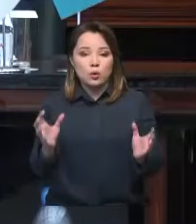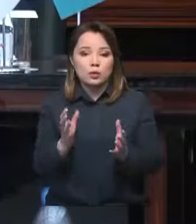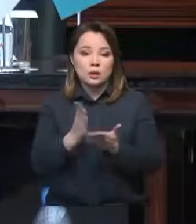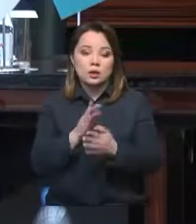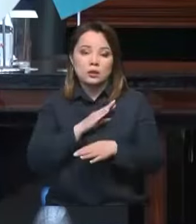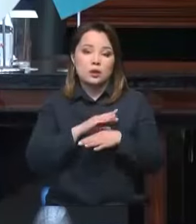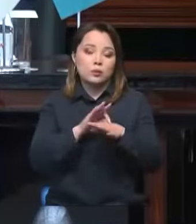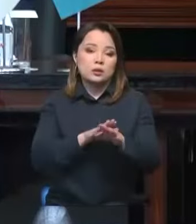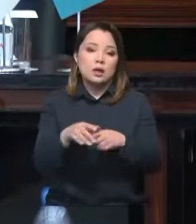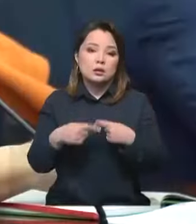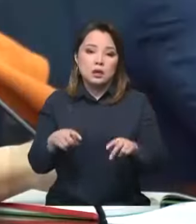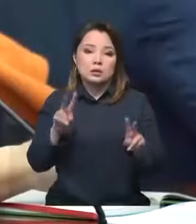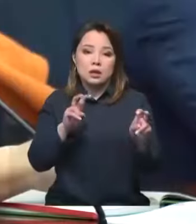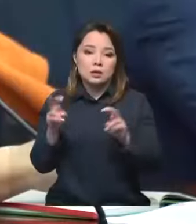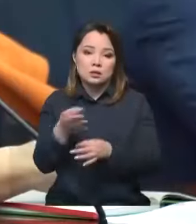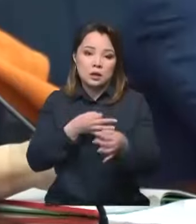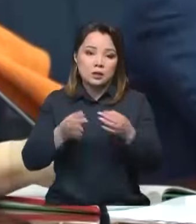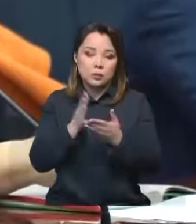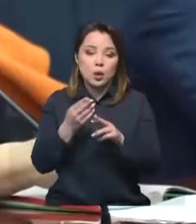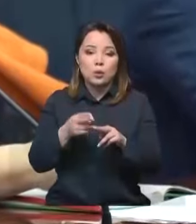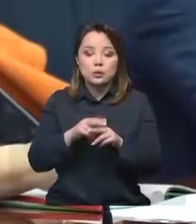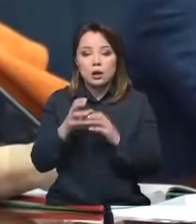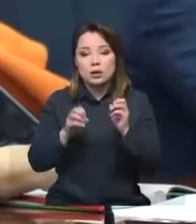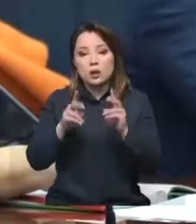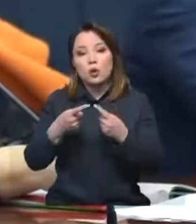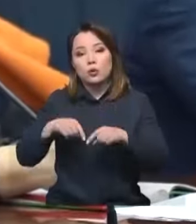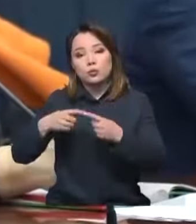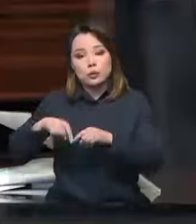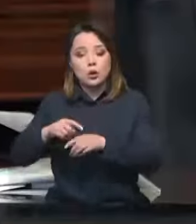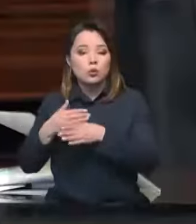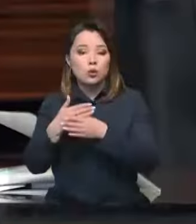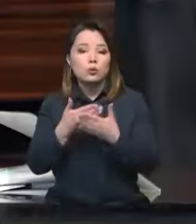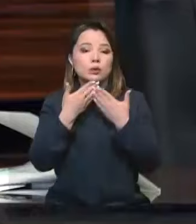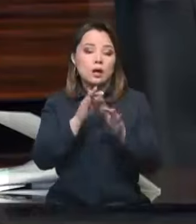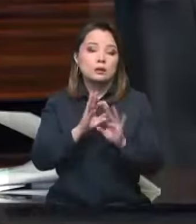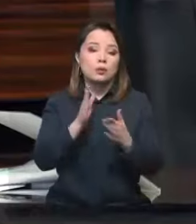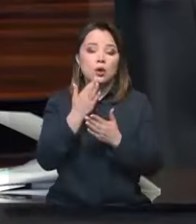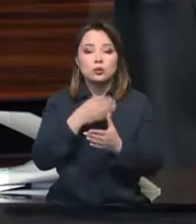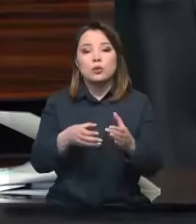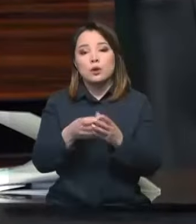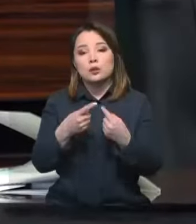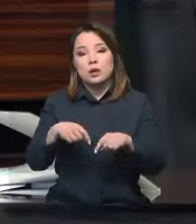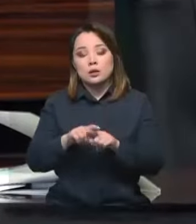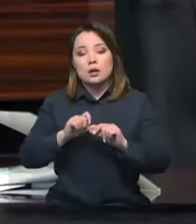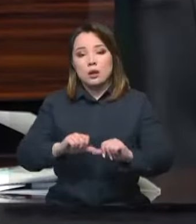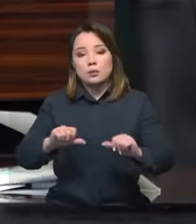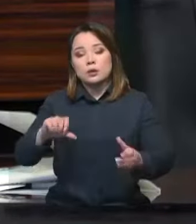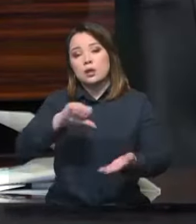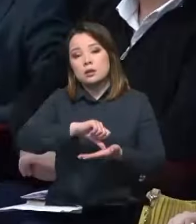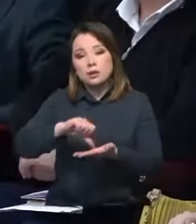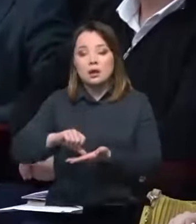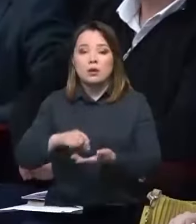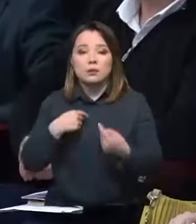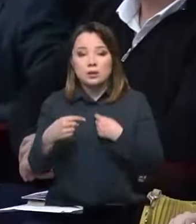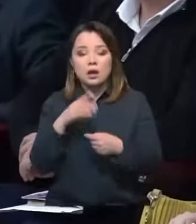жолдары түсіндірілді. Жоғарғы сот пен құзырлы органдардан бөлек халықаралық ұйымдардың көмегі айтылды. Яғни Біріккен ұлттар ұйымына қарасты комитеттерге